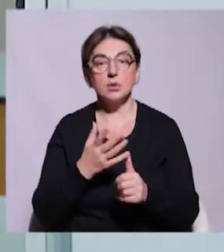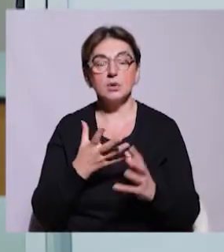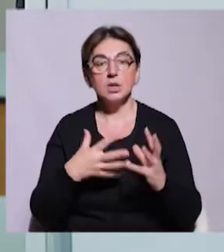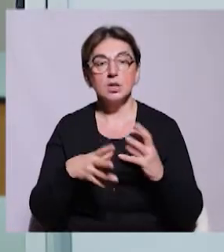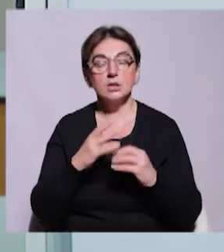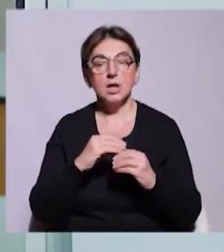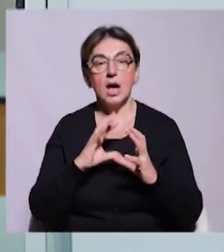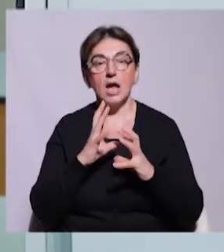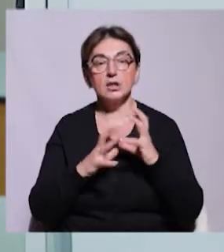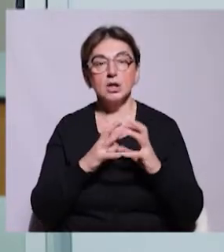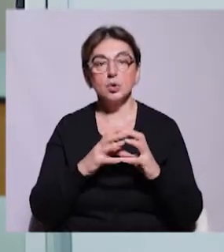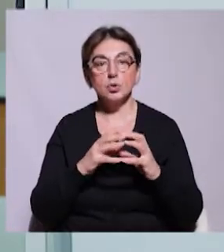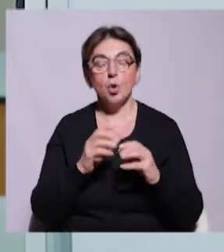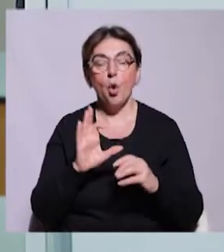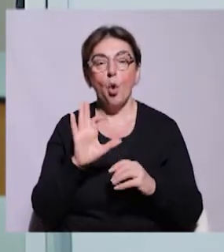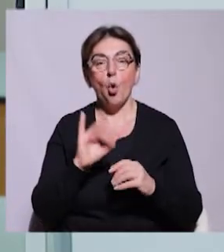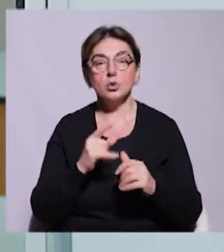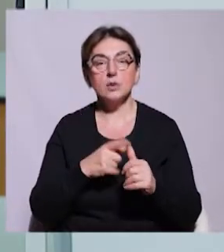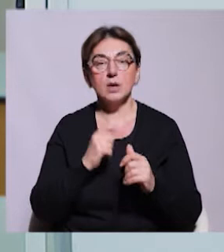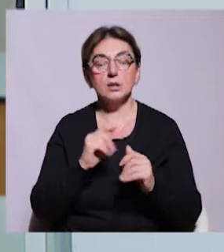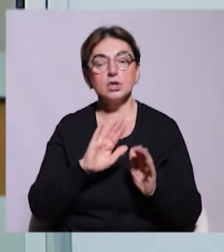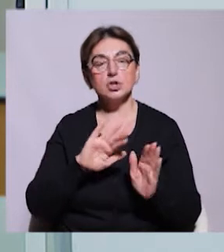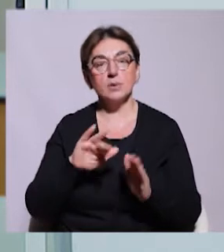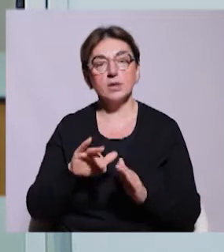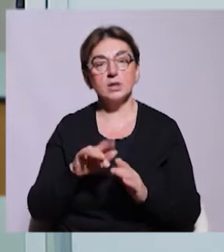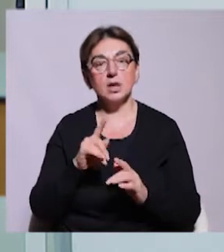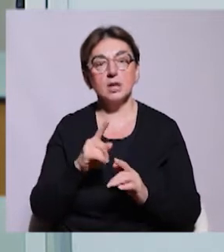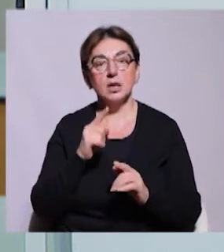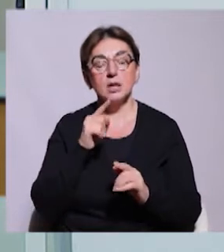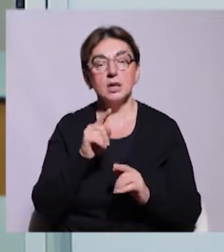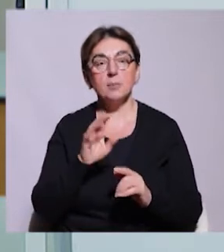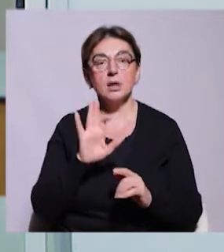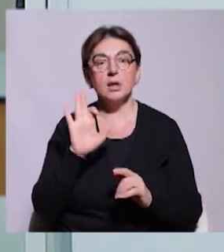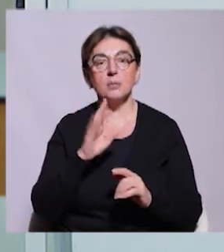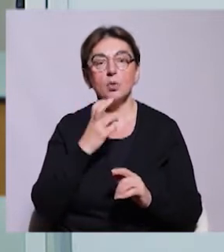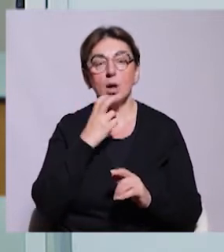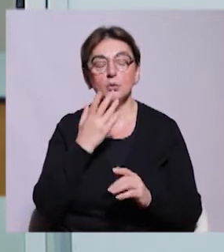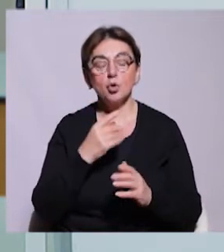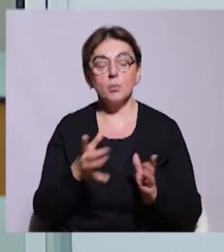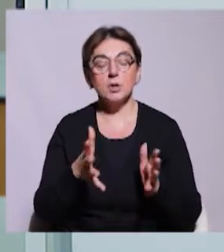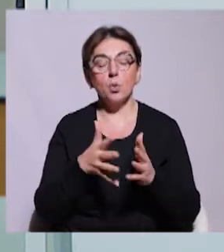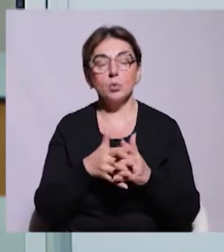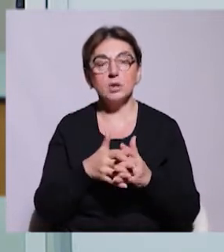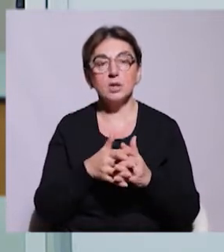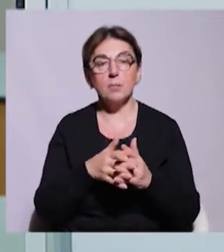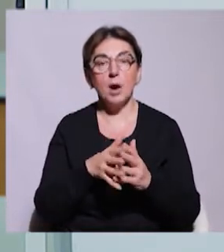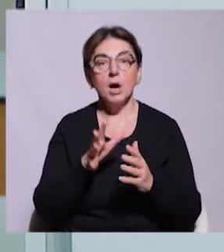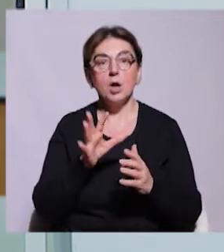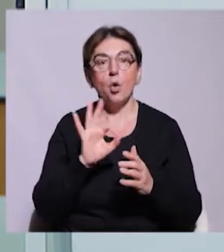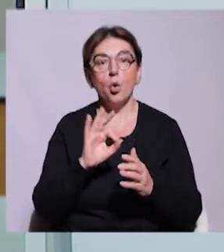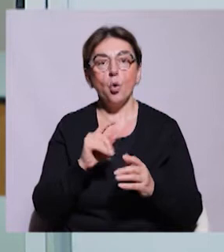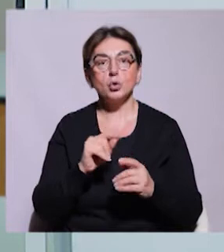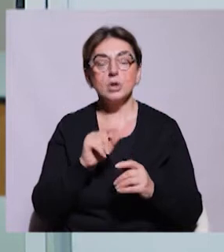დასახელებაზე. საერთაშორისო ნომენკლატურით ოქსიდების დასახელება ხდება შემდეგნაირად. იმ ელემენტს, რომელიც უერთდება ჟანგბადის